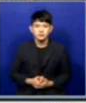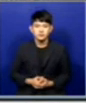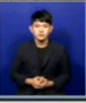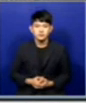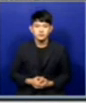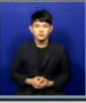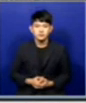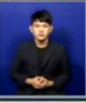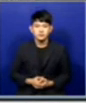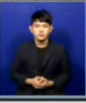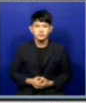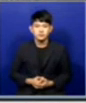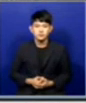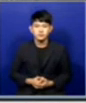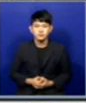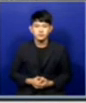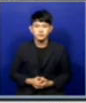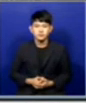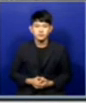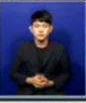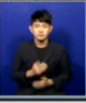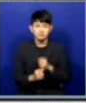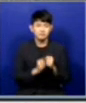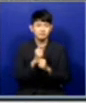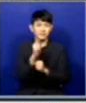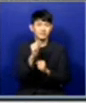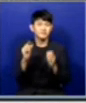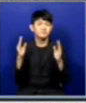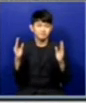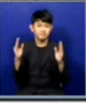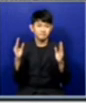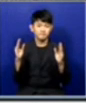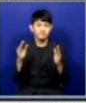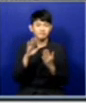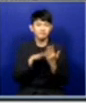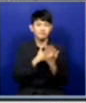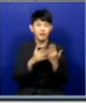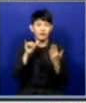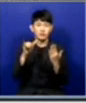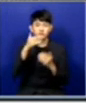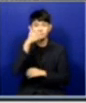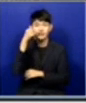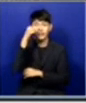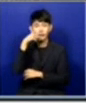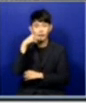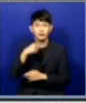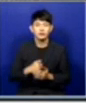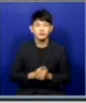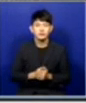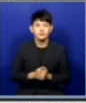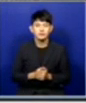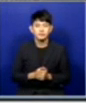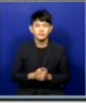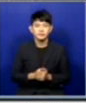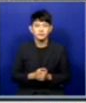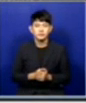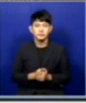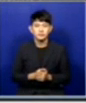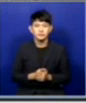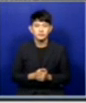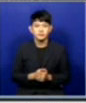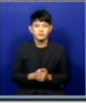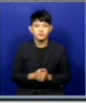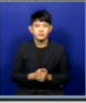ในสไลด์ยังเป็นสไลด์20ปี20ปียุทธศาสตร์ชาติอยู่นะคะขอแผ่นต่อไปค่ะสลับกันนิดห